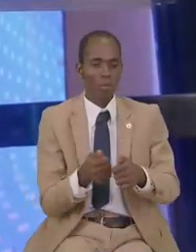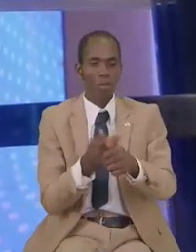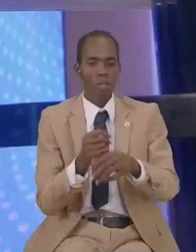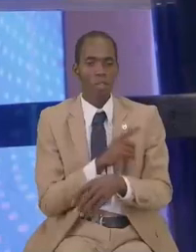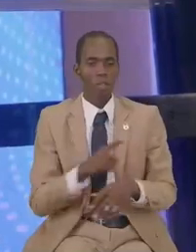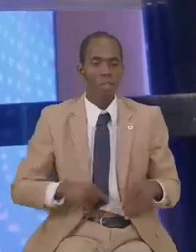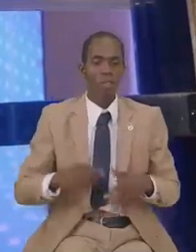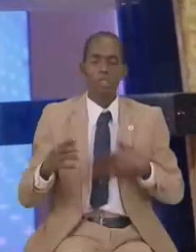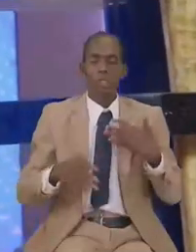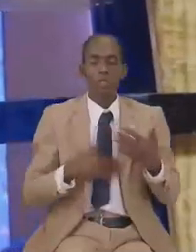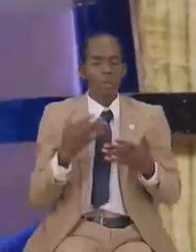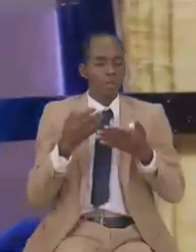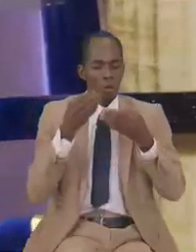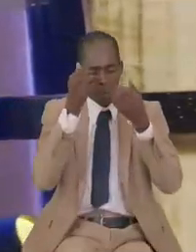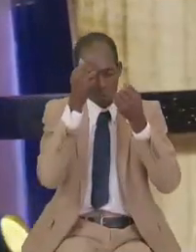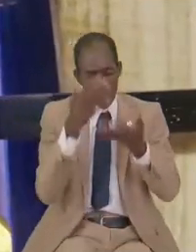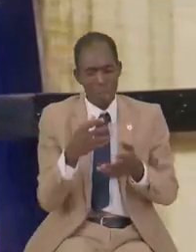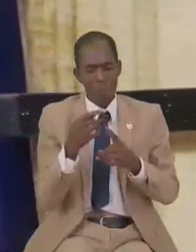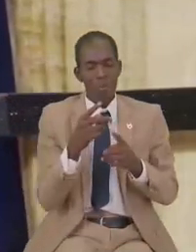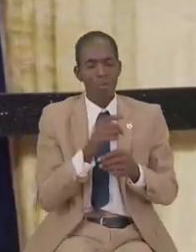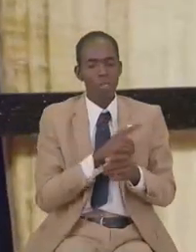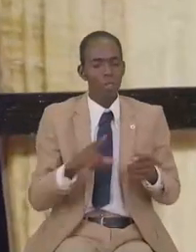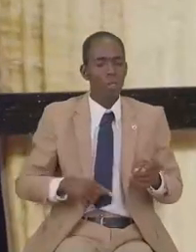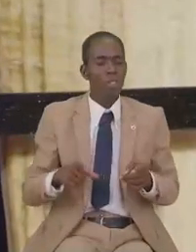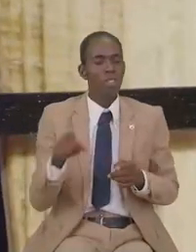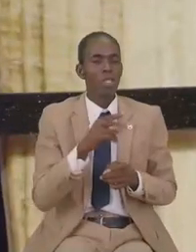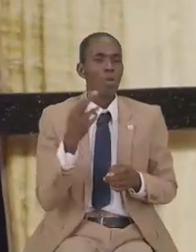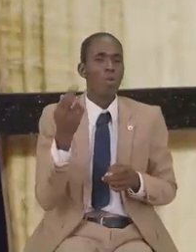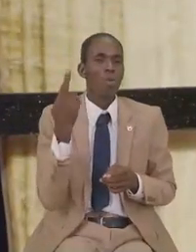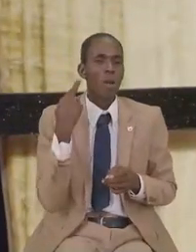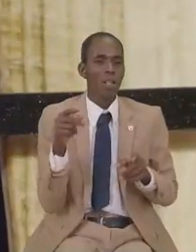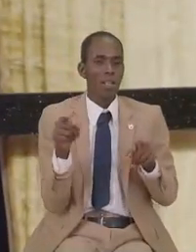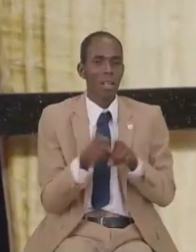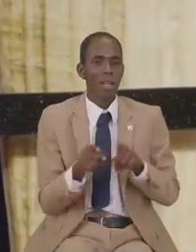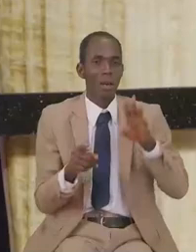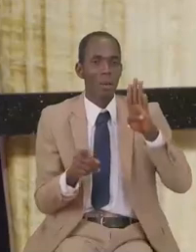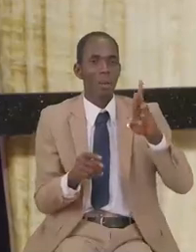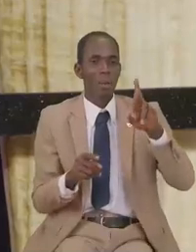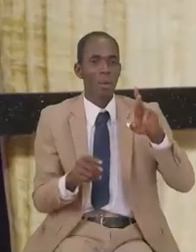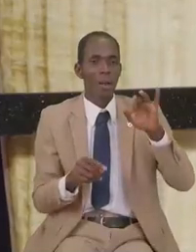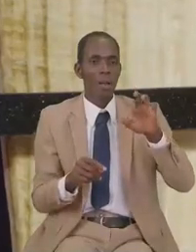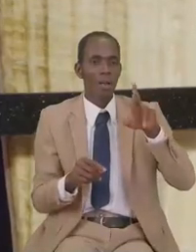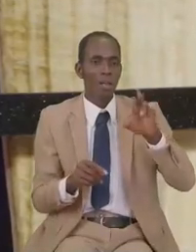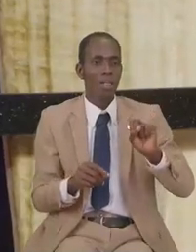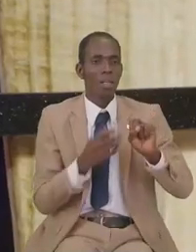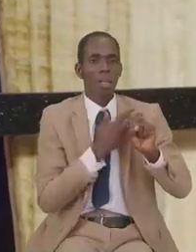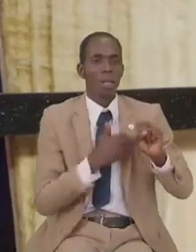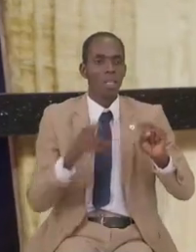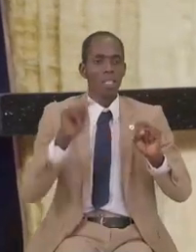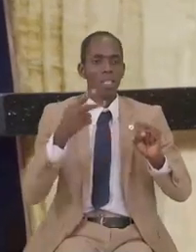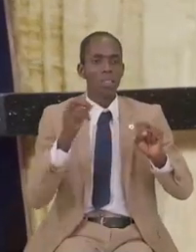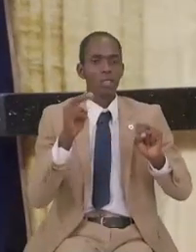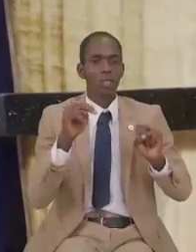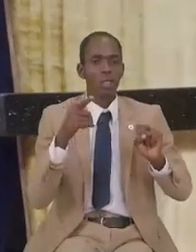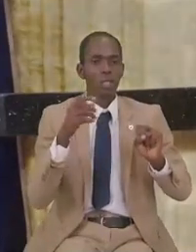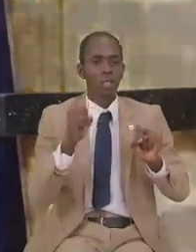Lorsqu'ils devaient suivre le Seigneur joyeusement, maintenant ils étaient comme des ronces devant Dieu. Et à cause de